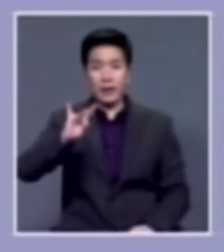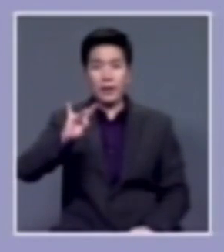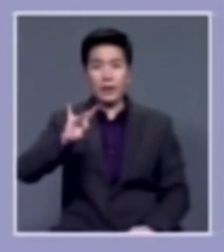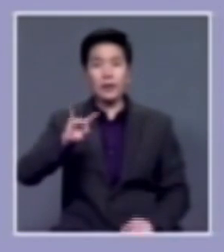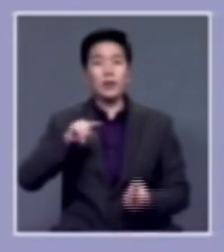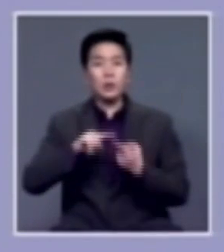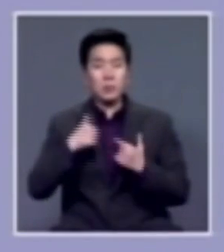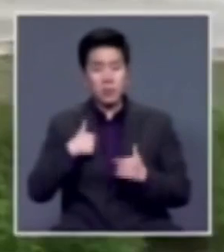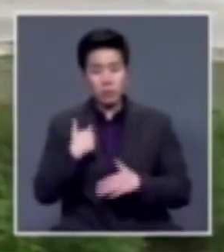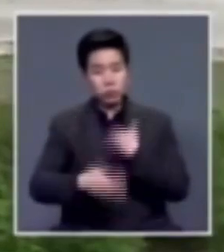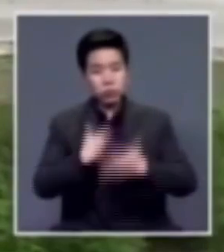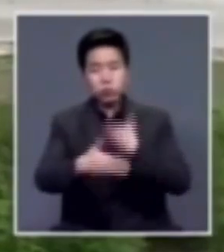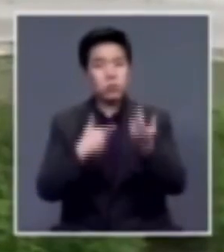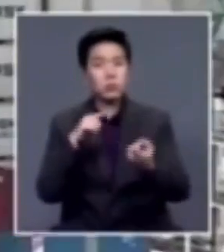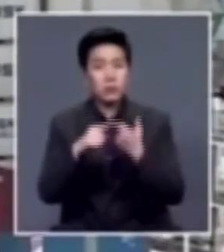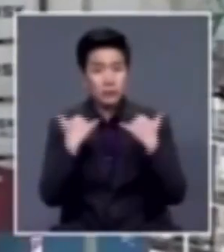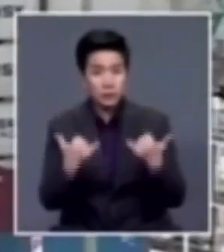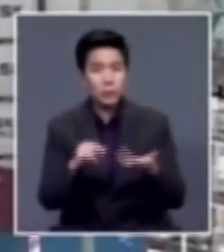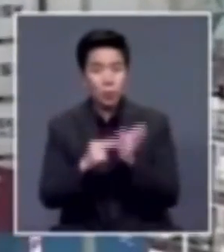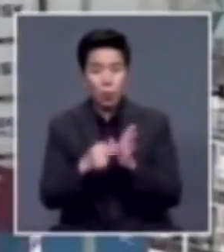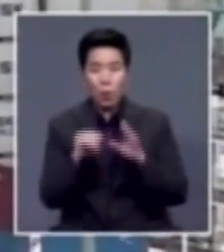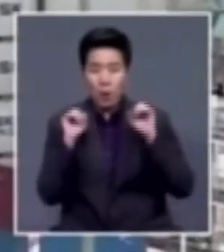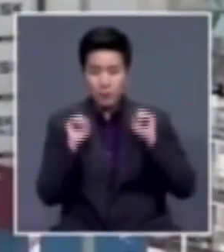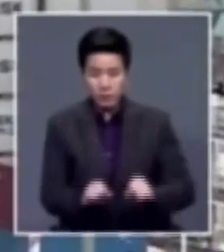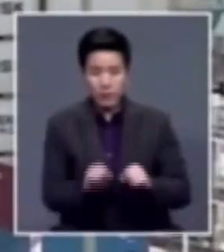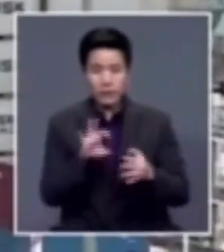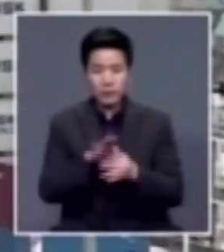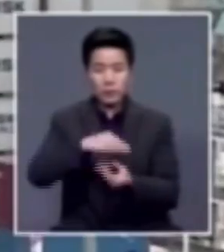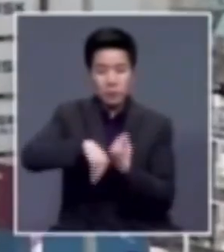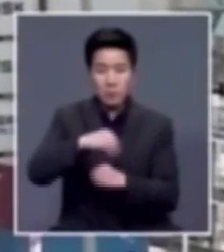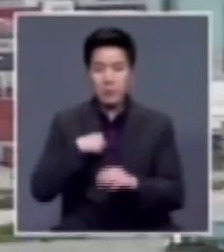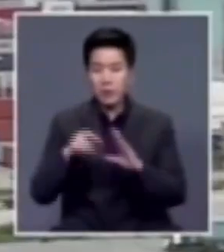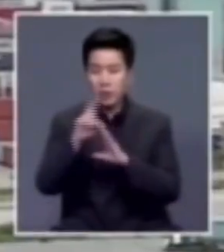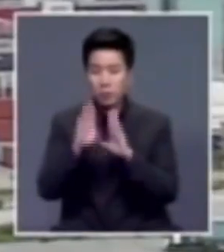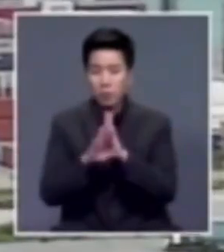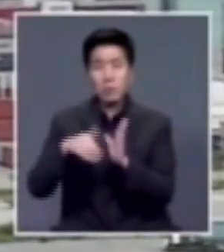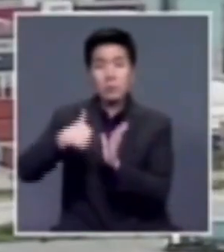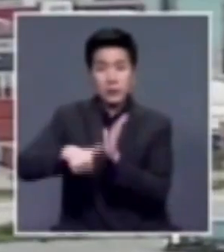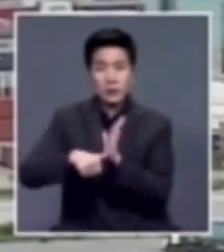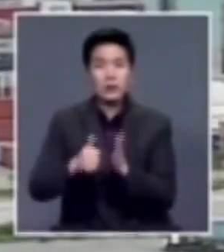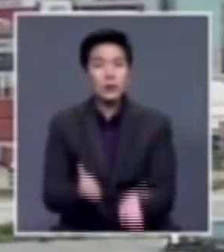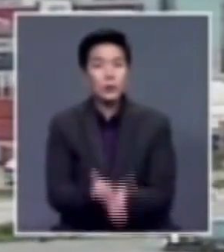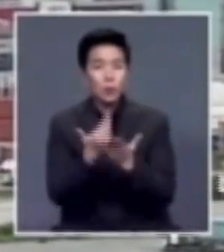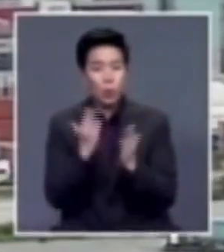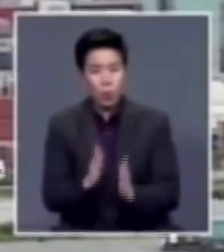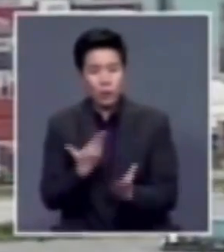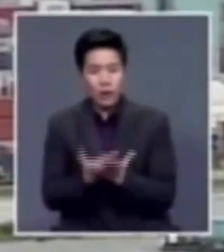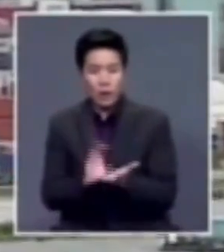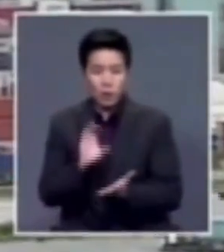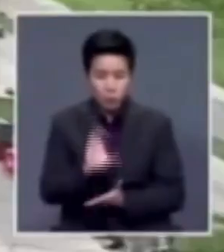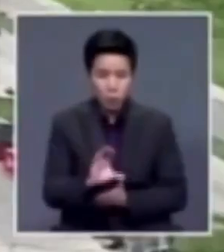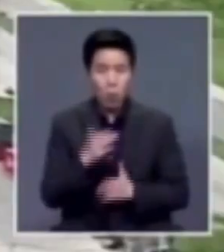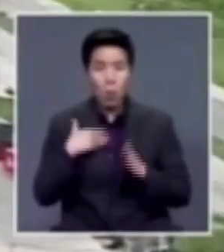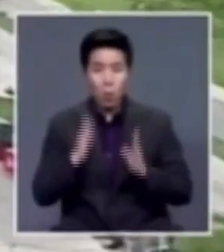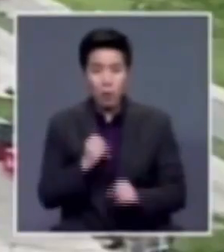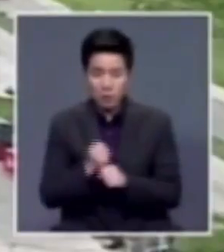ความมีพลวัตมีศักยภาพทางเศรษฐกิจมีระบบภาษีที่เอื้อต่อการลงทุนมีความสามารถผู้ประกอบการใน